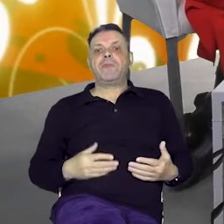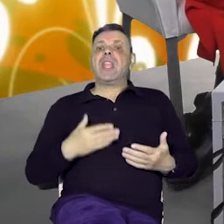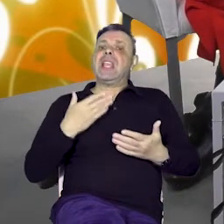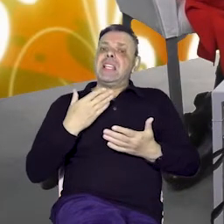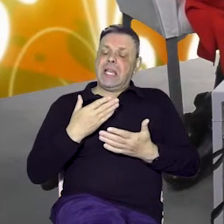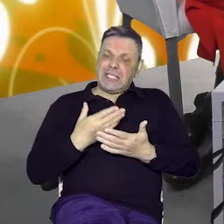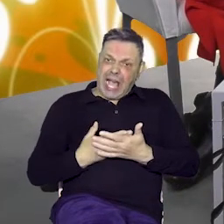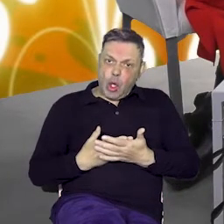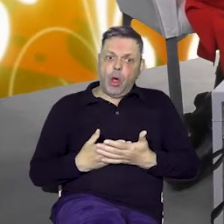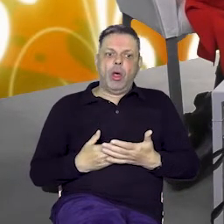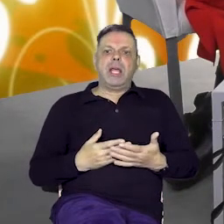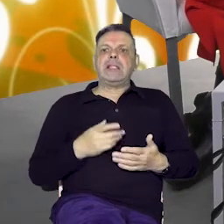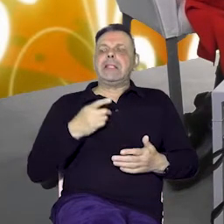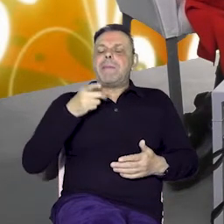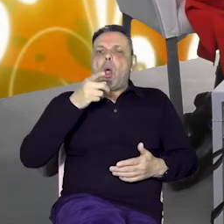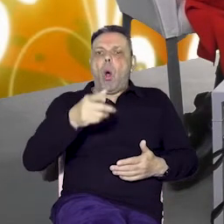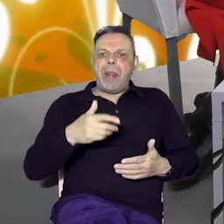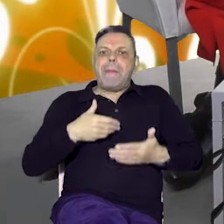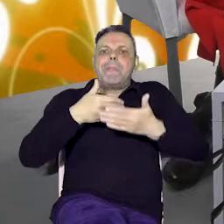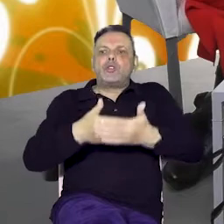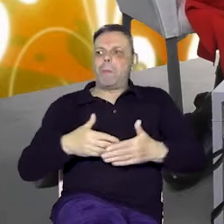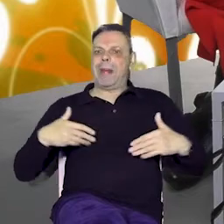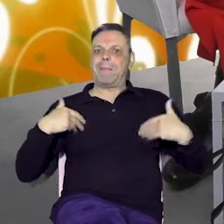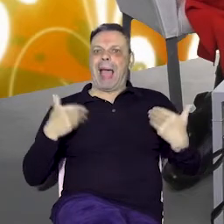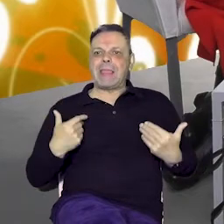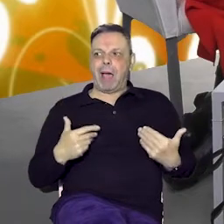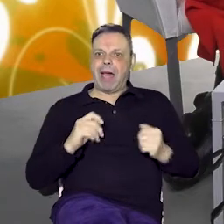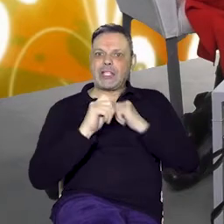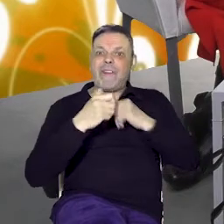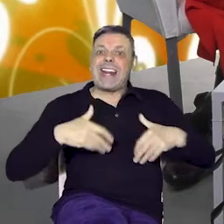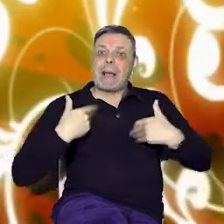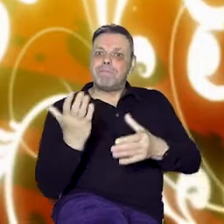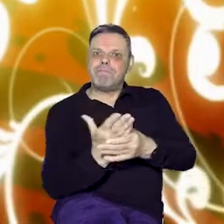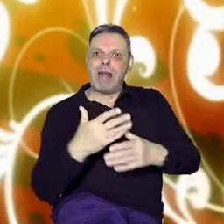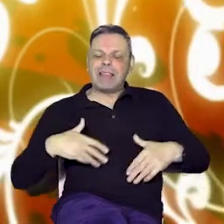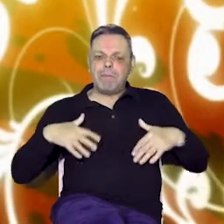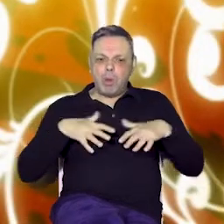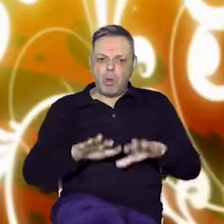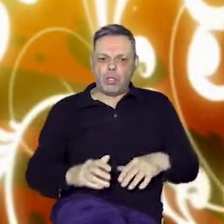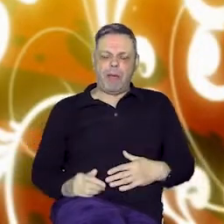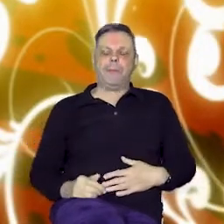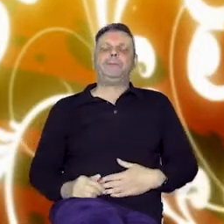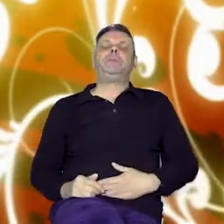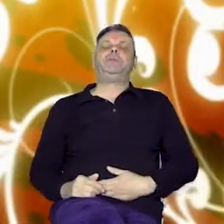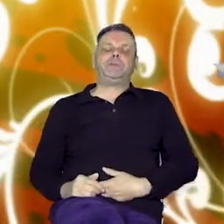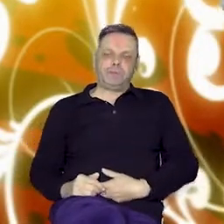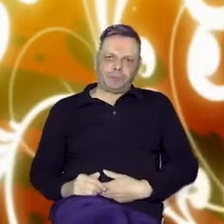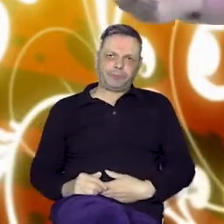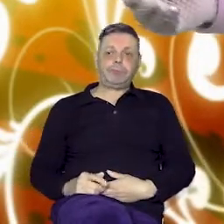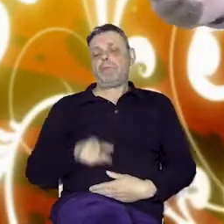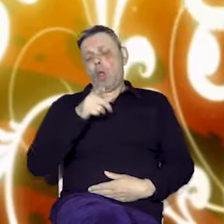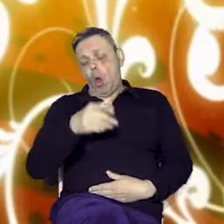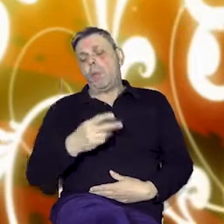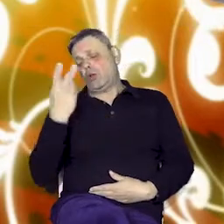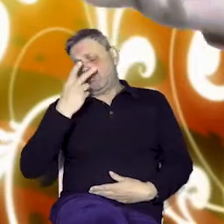upravo oni pristupe mladima. Ne samo to, nego oni su nositelji našeg zdravstva sutra,